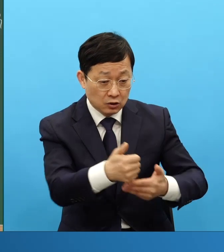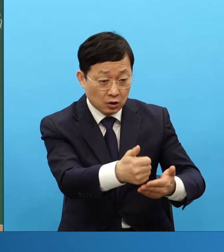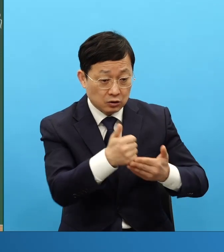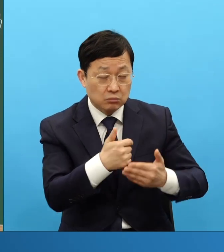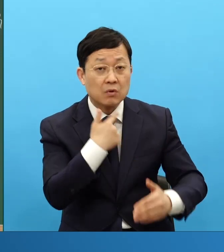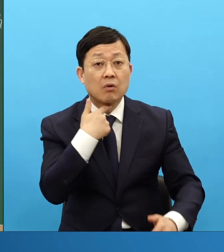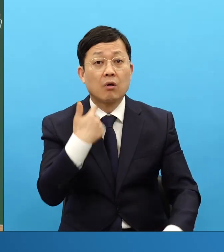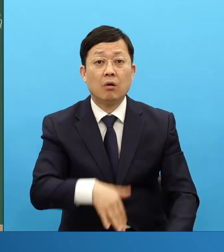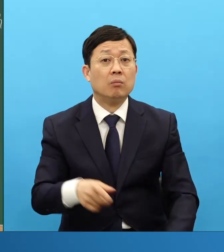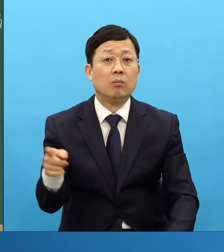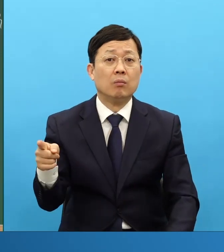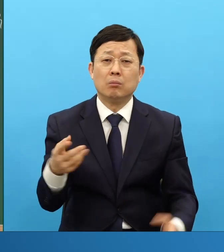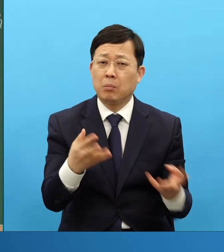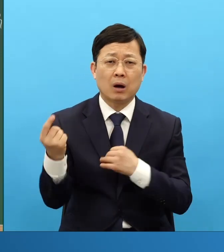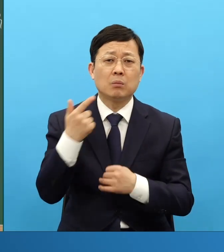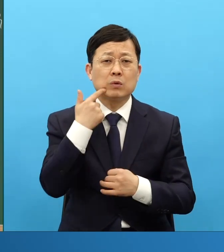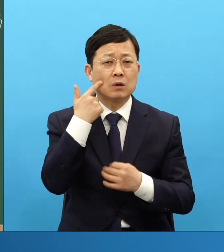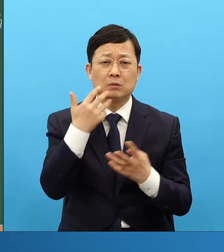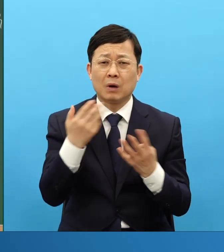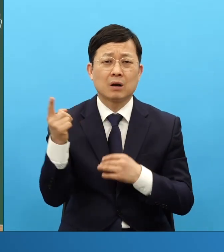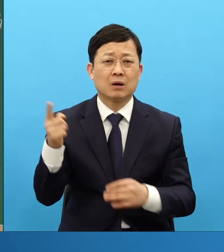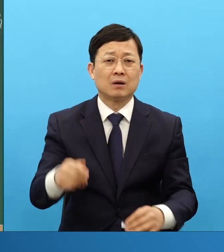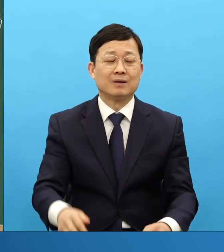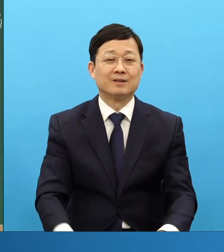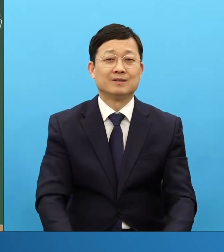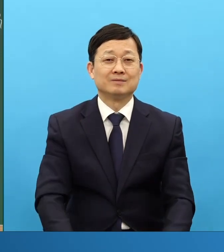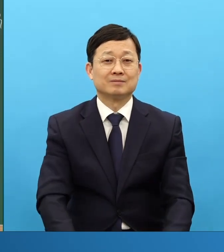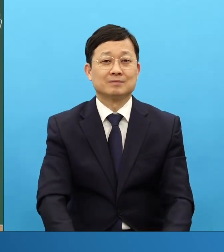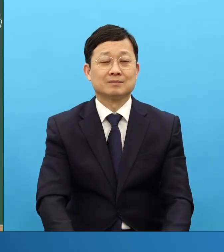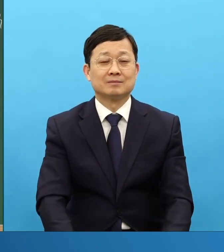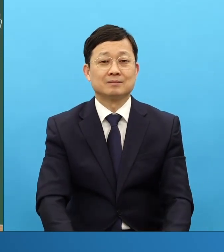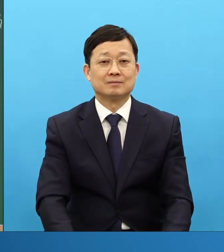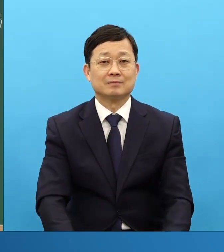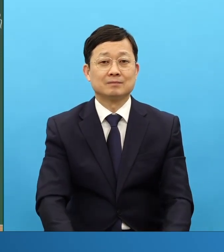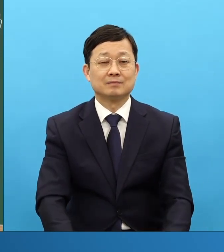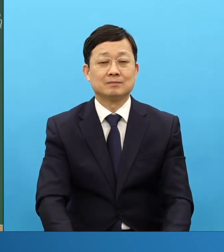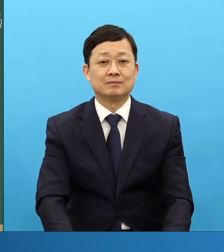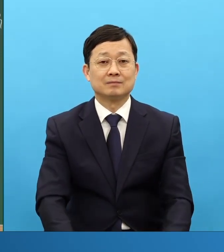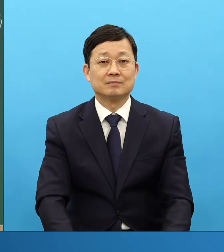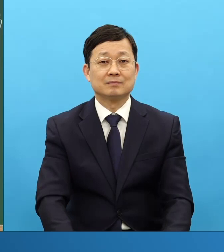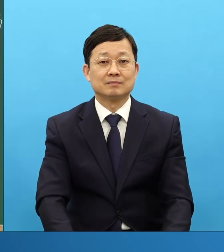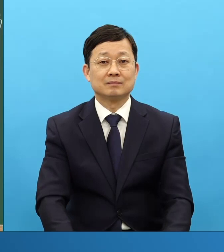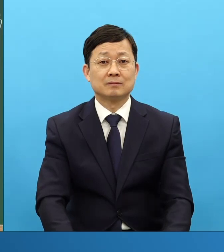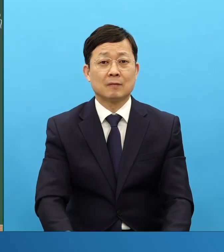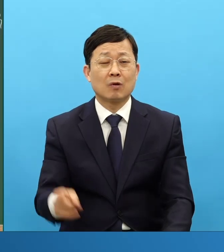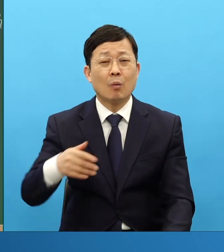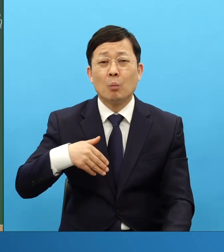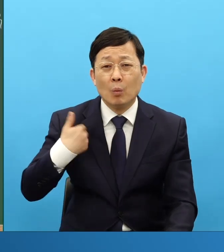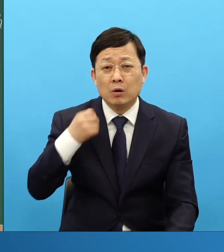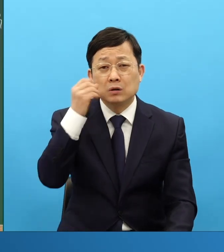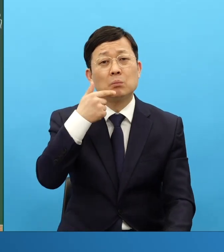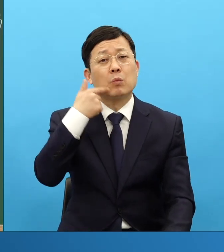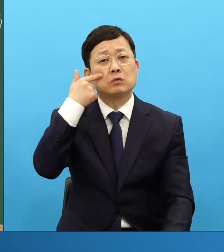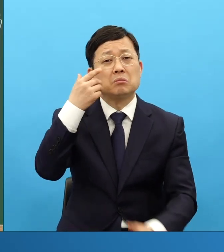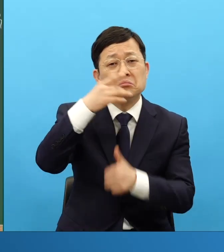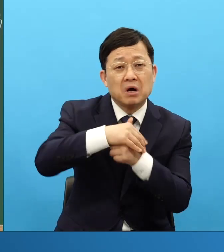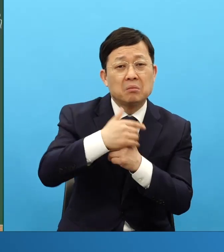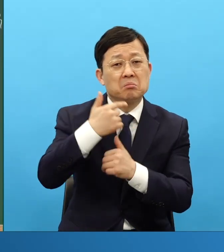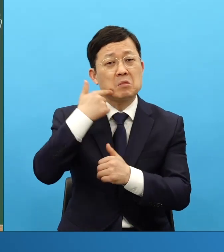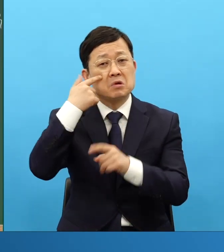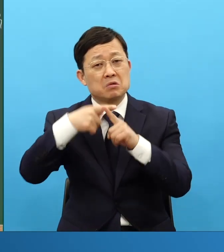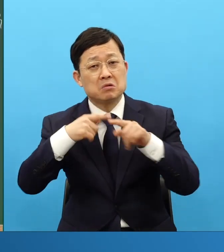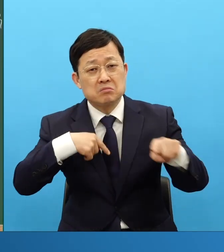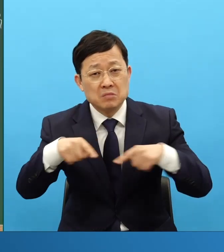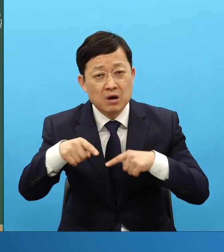know how to proclaim the gospel and then lead a person to the acceptance prayer. 그것도 모르면서 목회한단 말이에요. 어렵겠죠. But if they are trying to